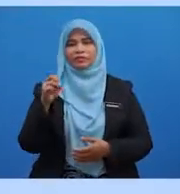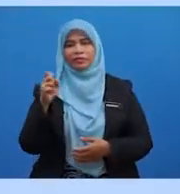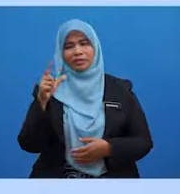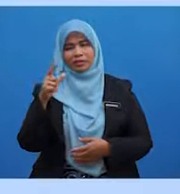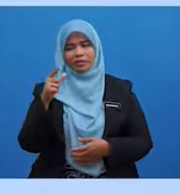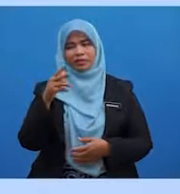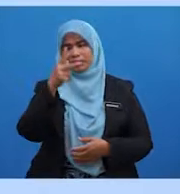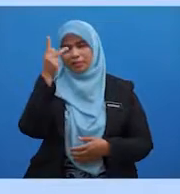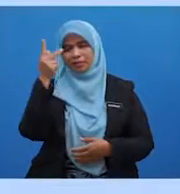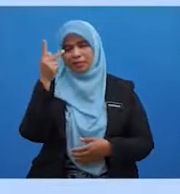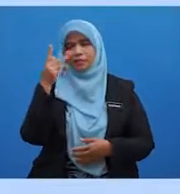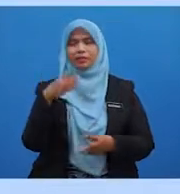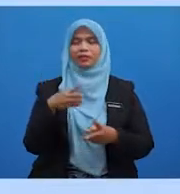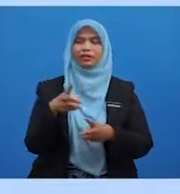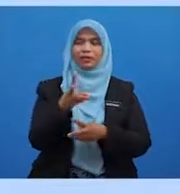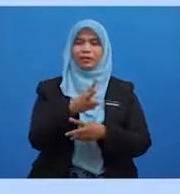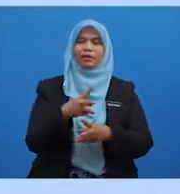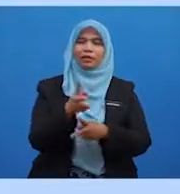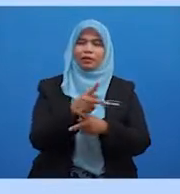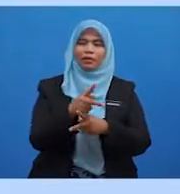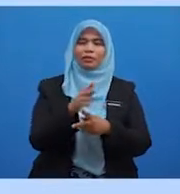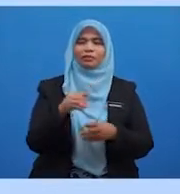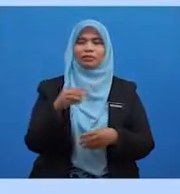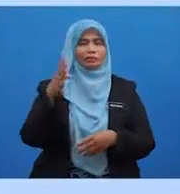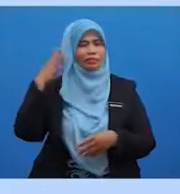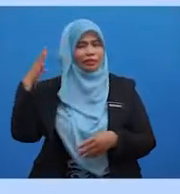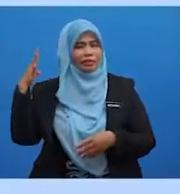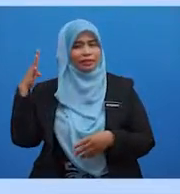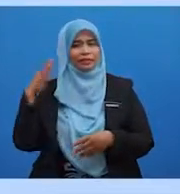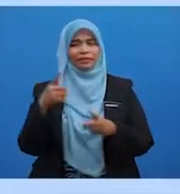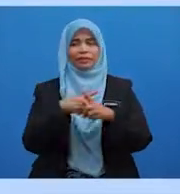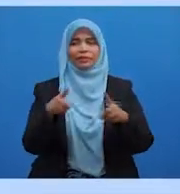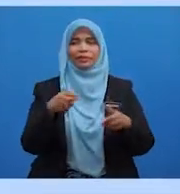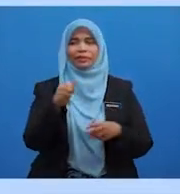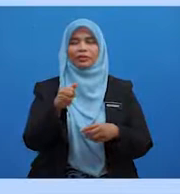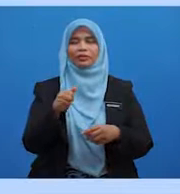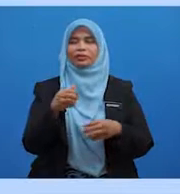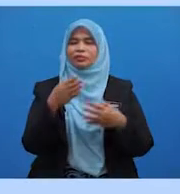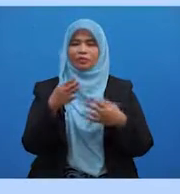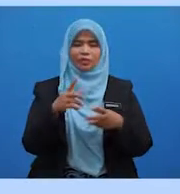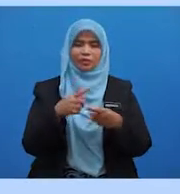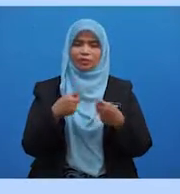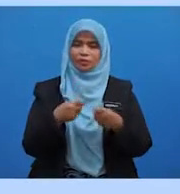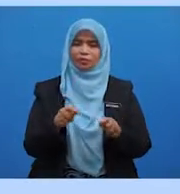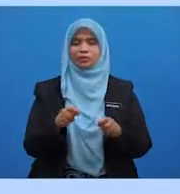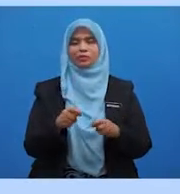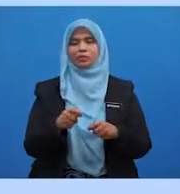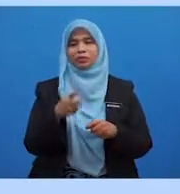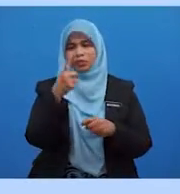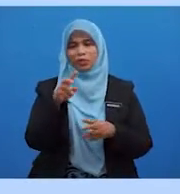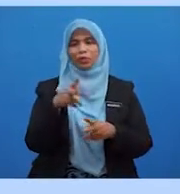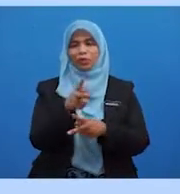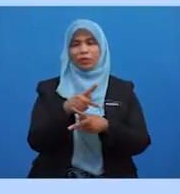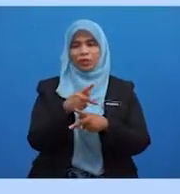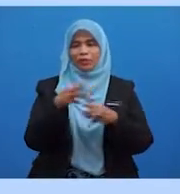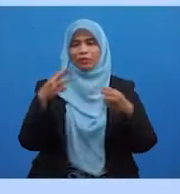kerana persekitaran sorakan yang bising. Namun, anda sedaya upaya untuk mengawal tahap kebimbangan